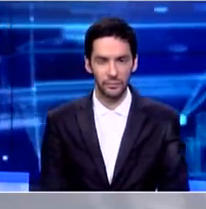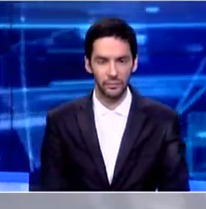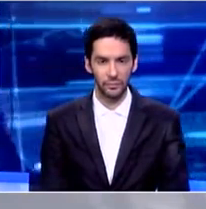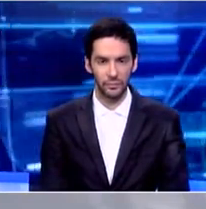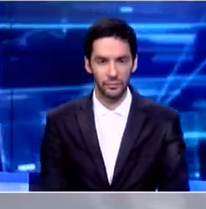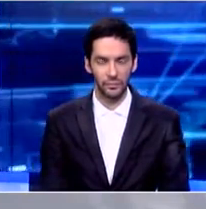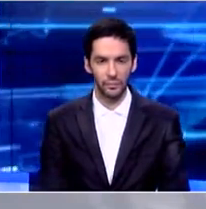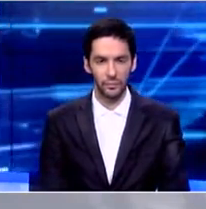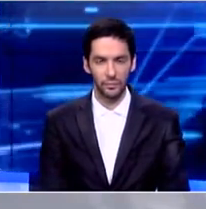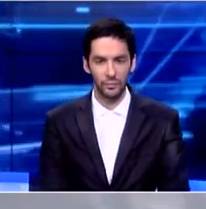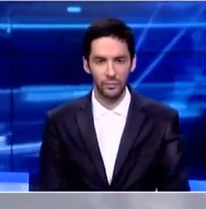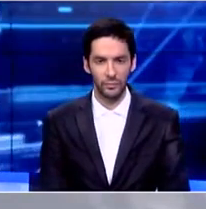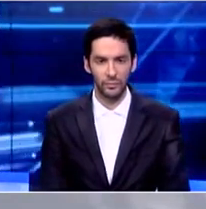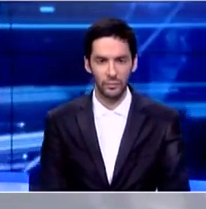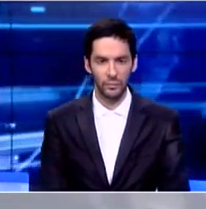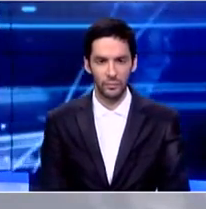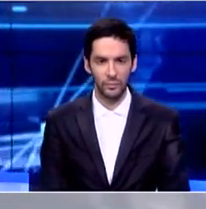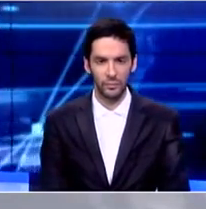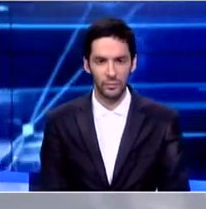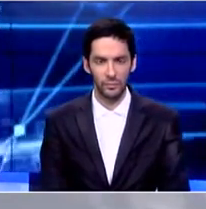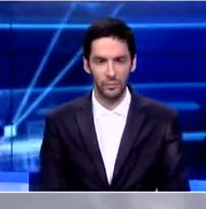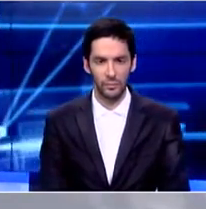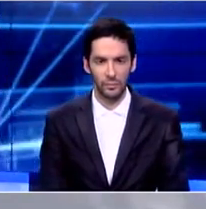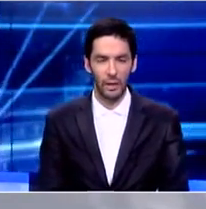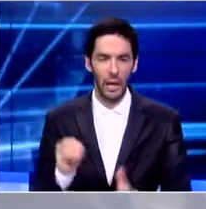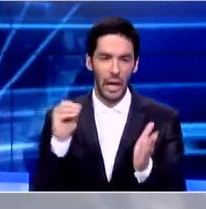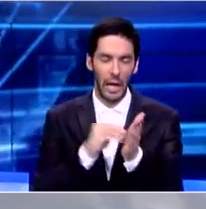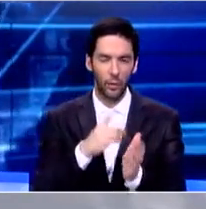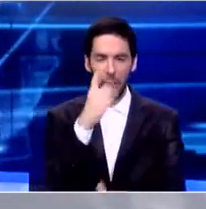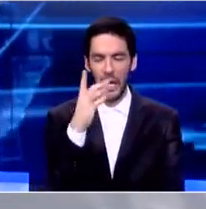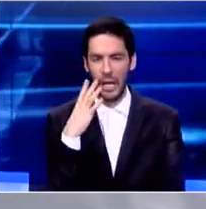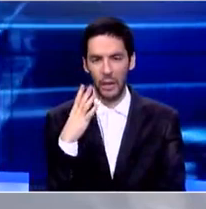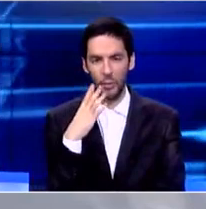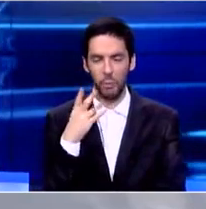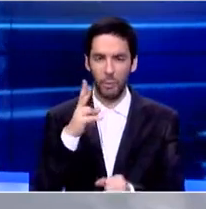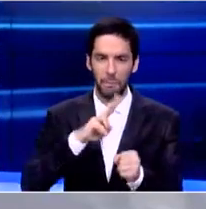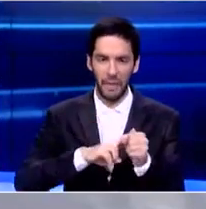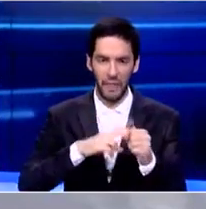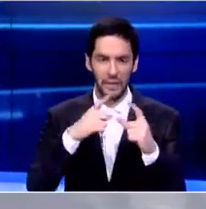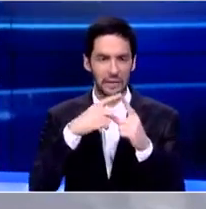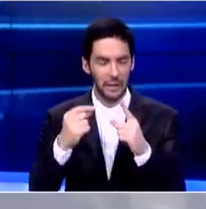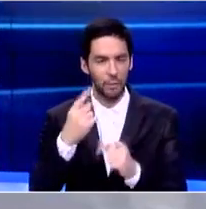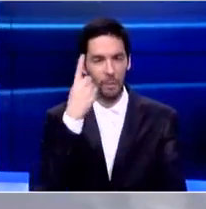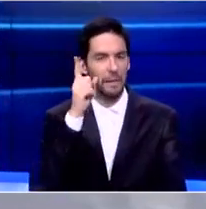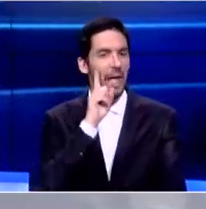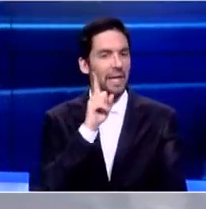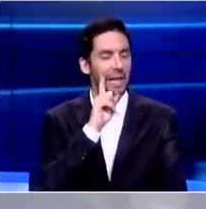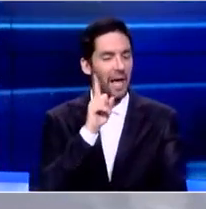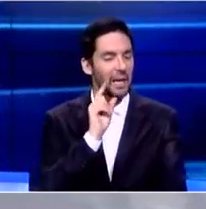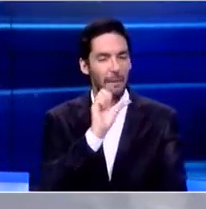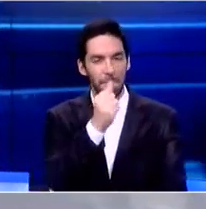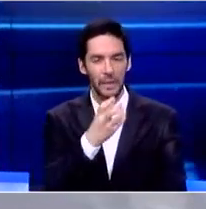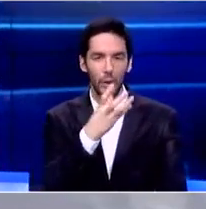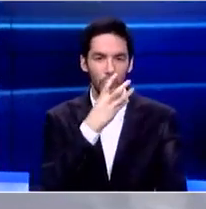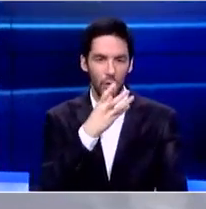να σταματήσουμε την πανδημία στην Κύπρο, είχαμε ακόμα ένα θάνατο μιας γυναίκας στη μονάδα εντατικής θεραπείας του